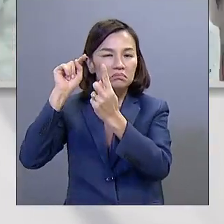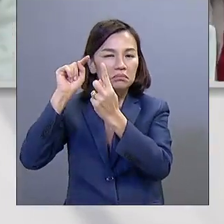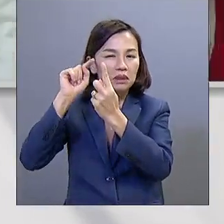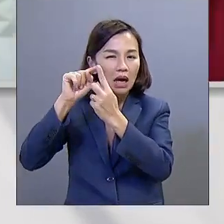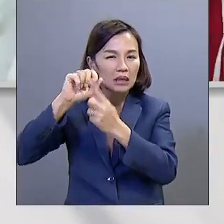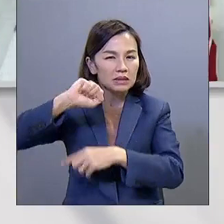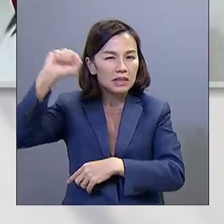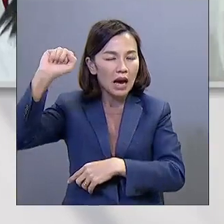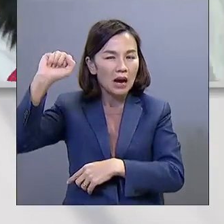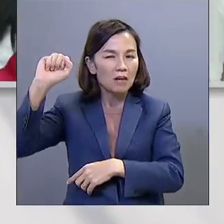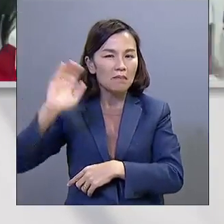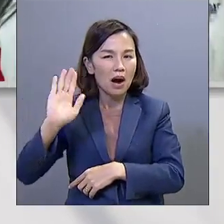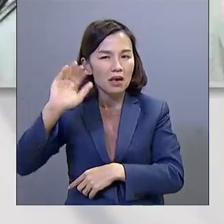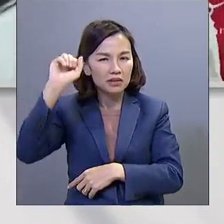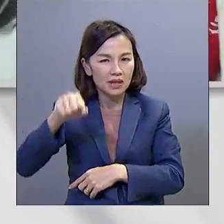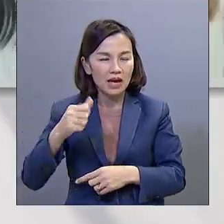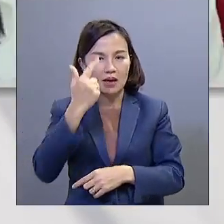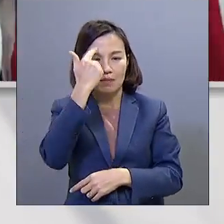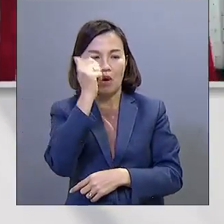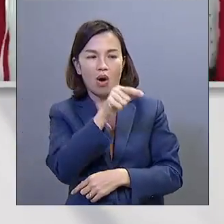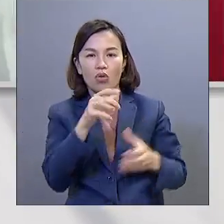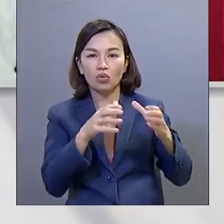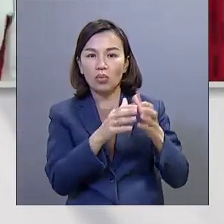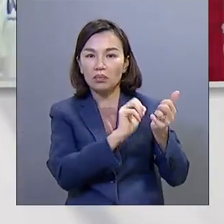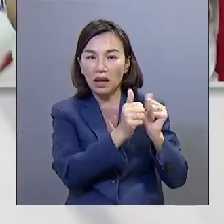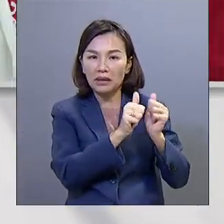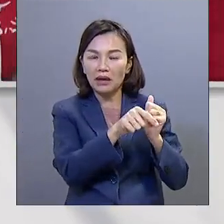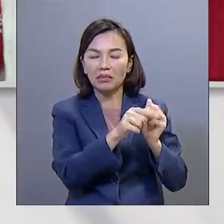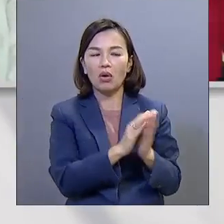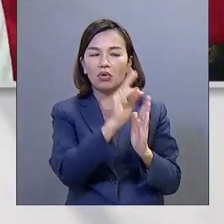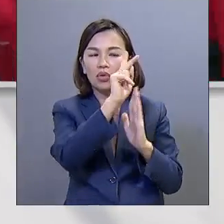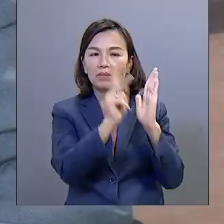ลด์ด้วยหวั่นว่าคู่แข่งจะใช้วิธีนอกรัฐธรรมนูญค่ะ